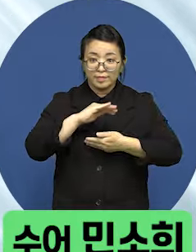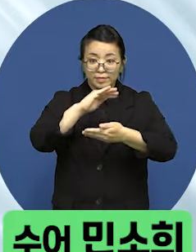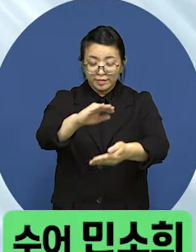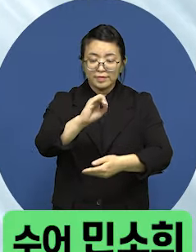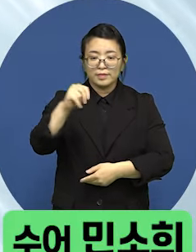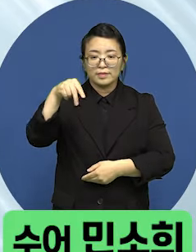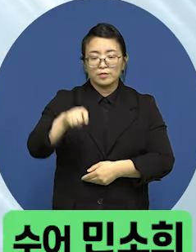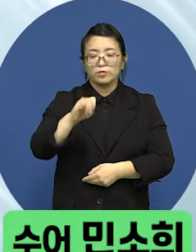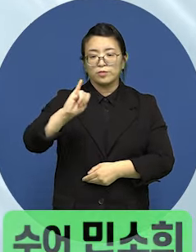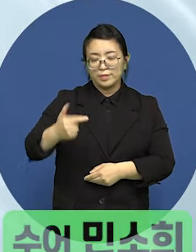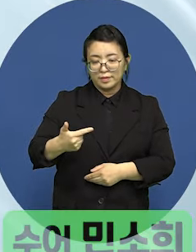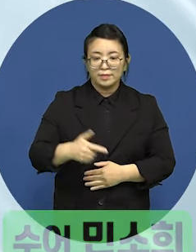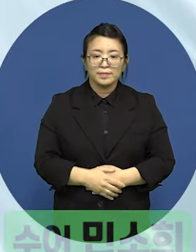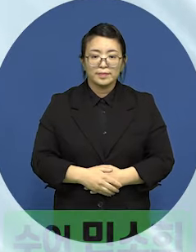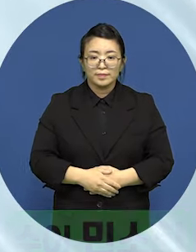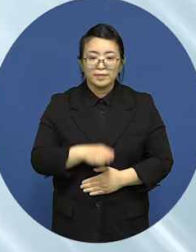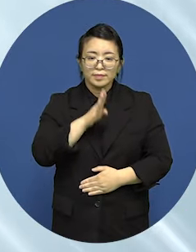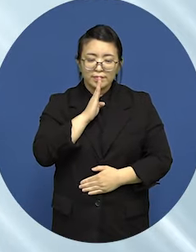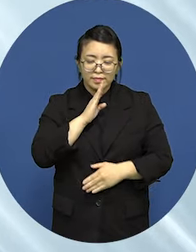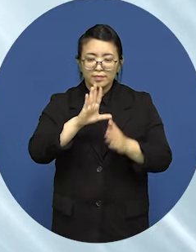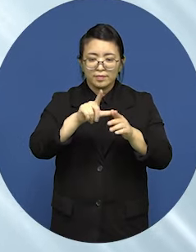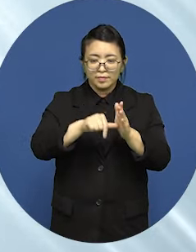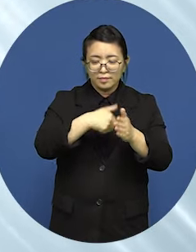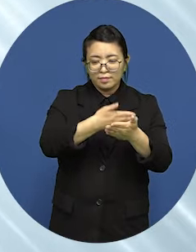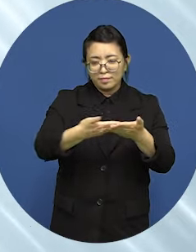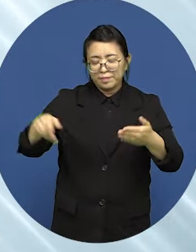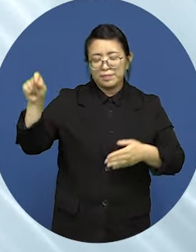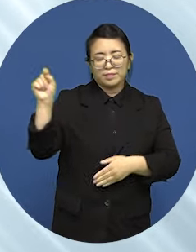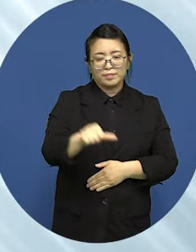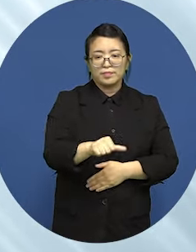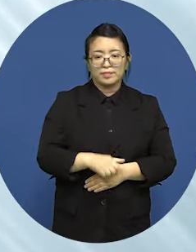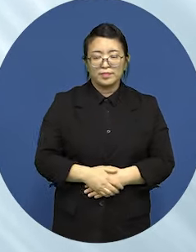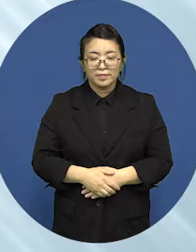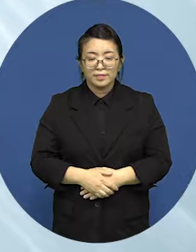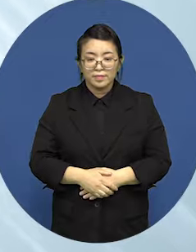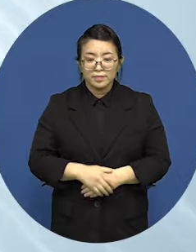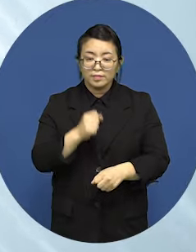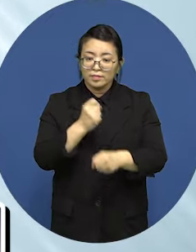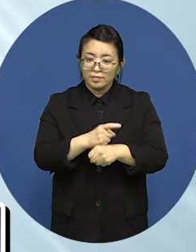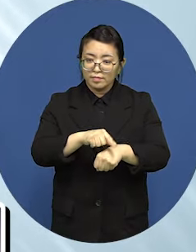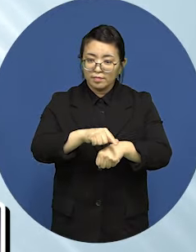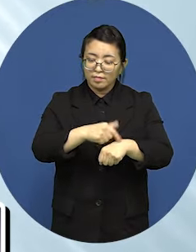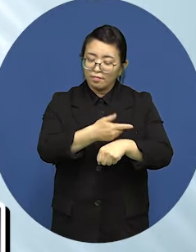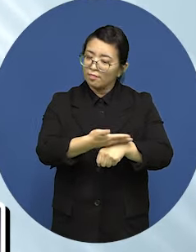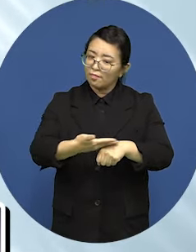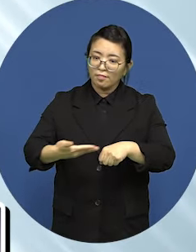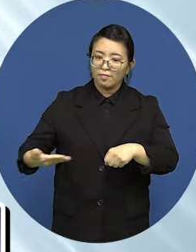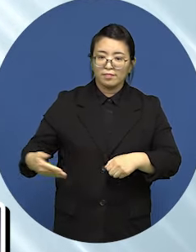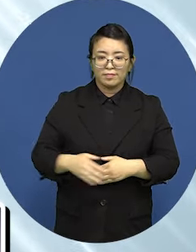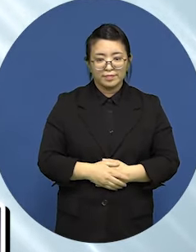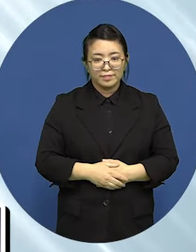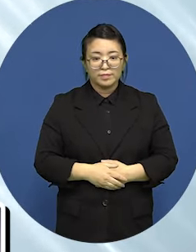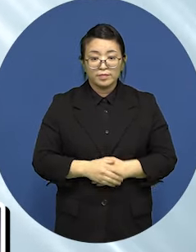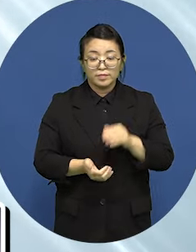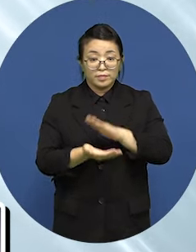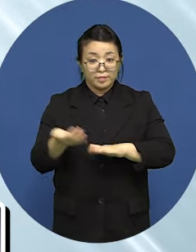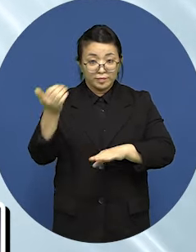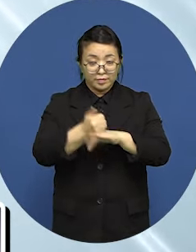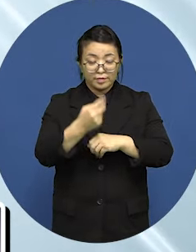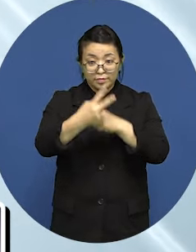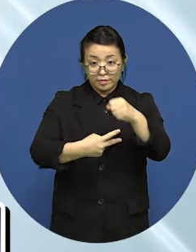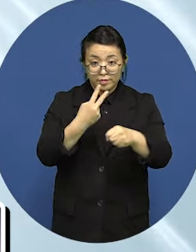정말 세월이 너무 빨리 흘러가는 것 같습니다. 어느덧 시간이 흘러 민선 8기 양산시정이 2주년을